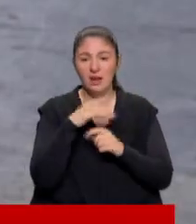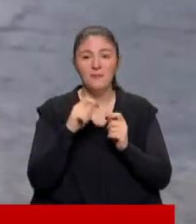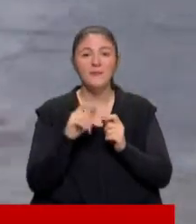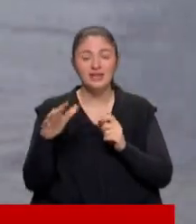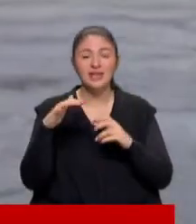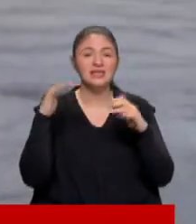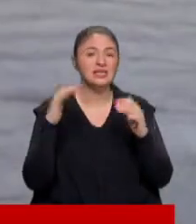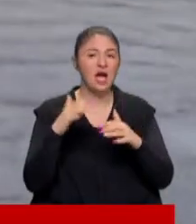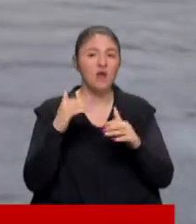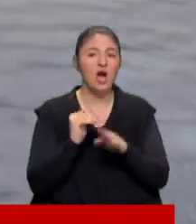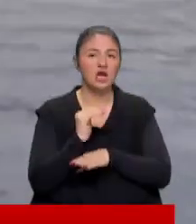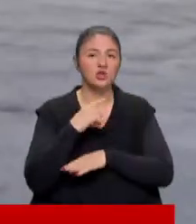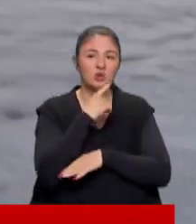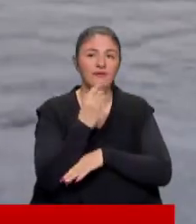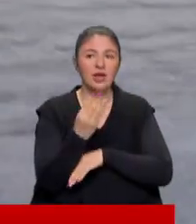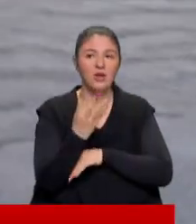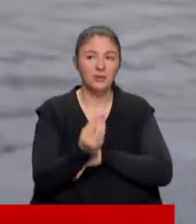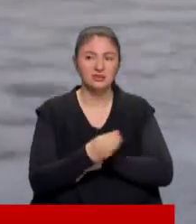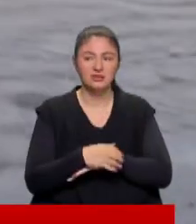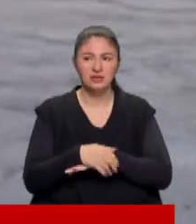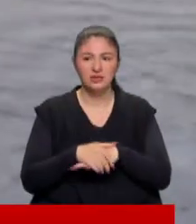Batıda sağanak yağmur hayatı zorlaştırabilir.